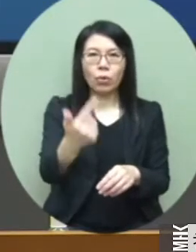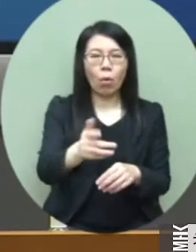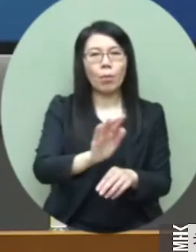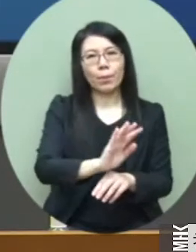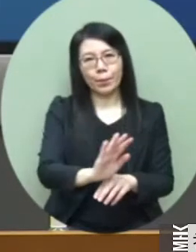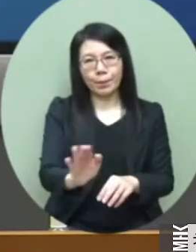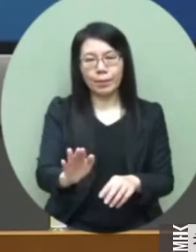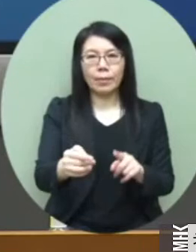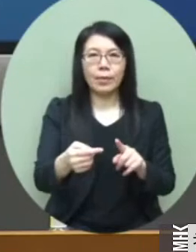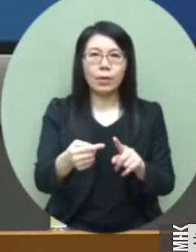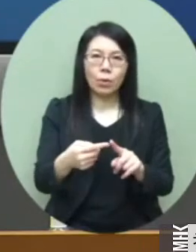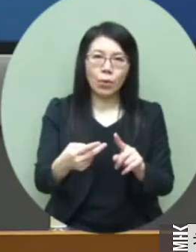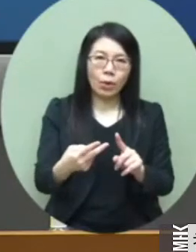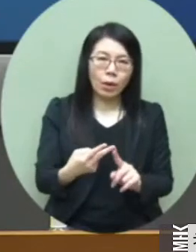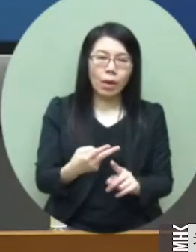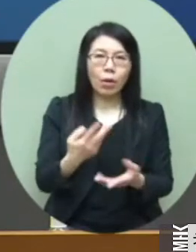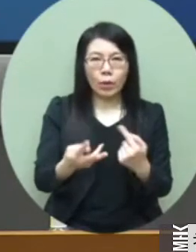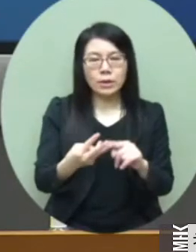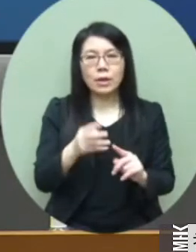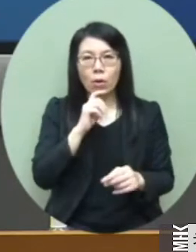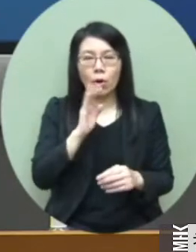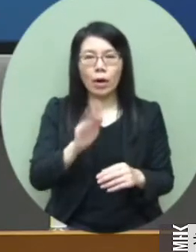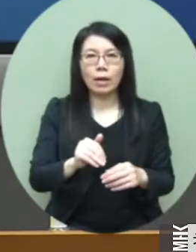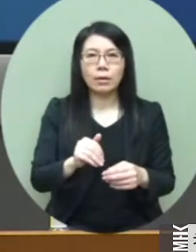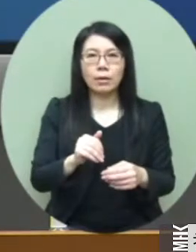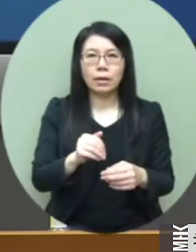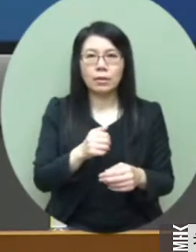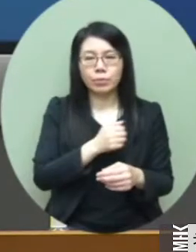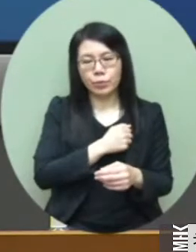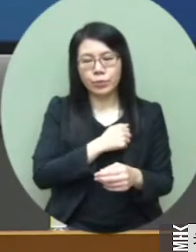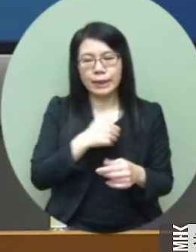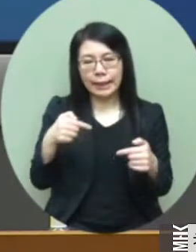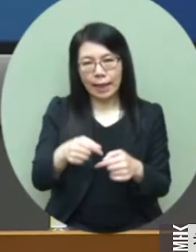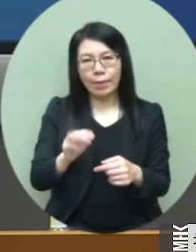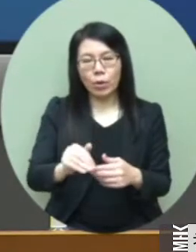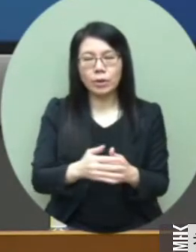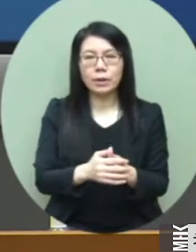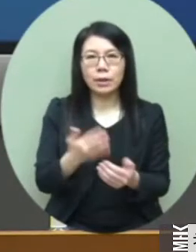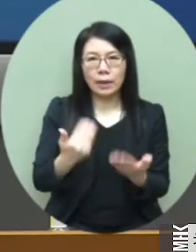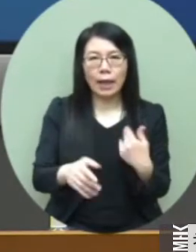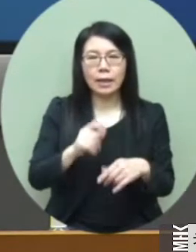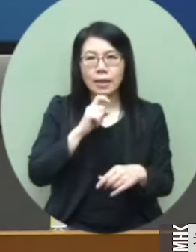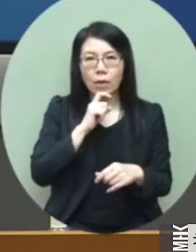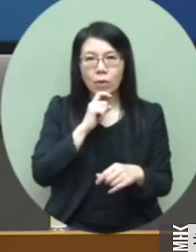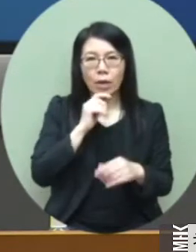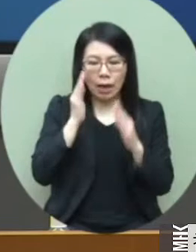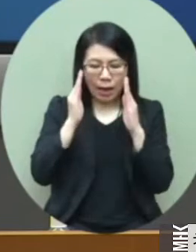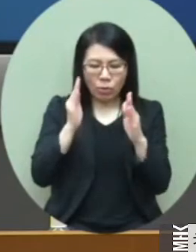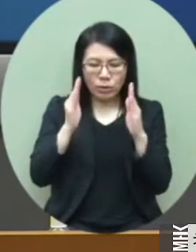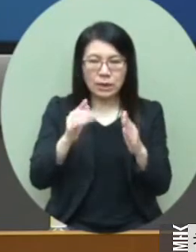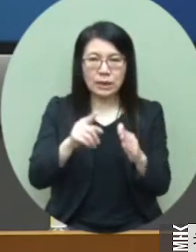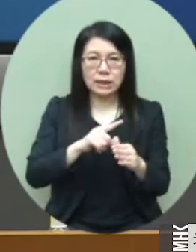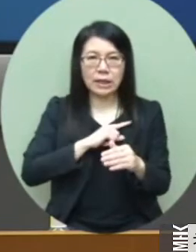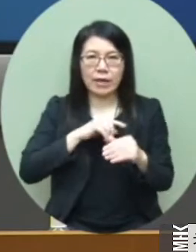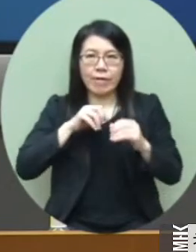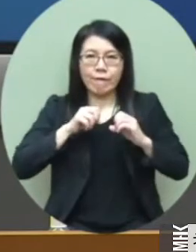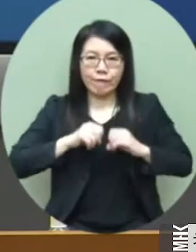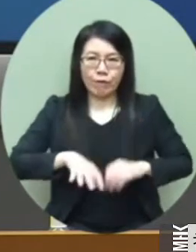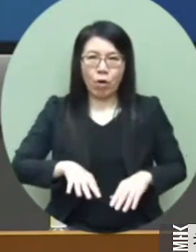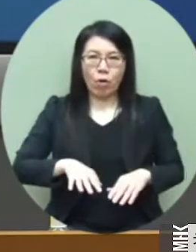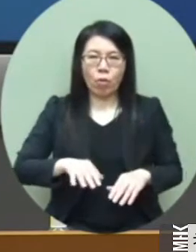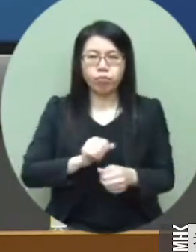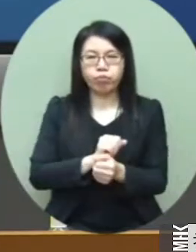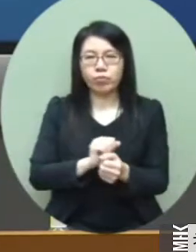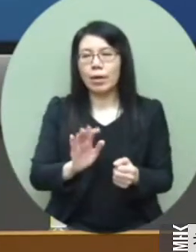係會一方面可能都係會舒緩一啲嘅疲勞，但係另外一方面咧又都係大家留意唔好鬆懈嗰個嘅做法咯